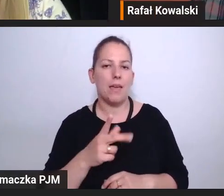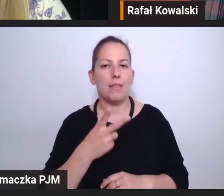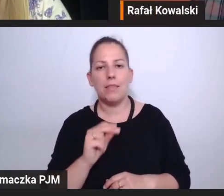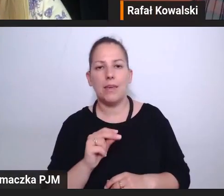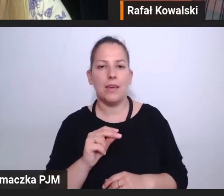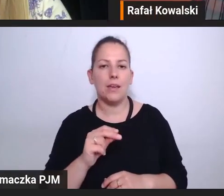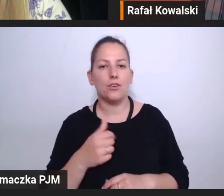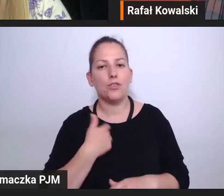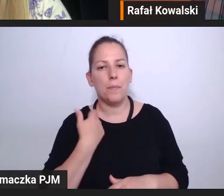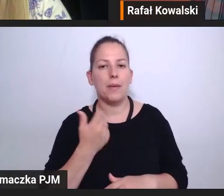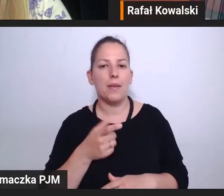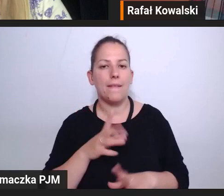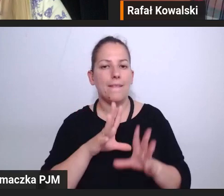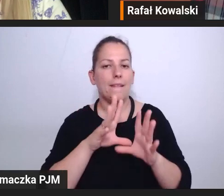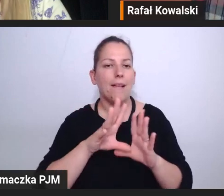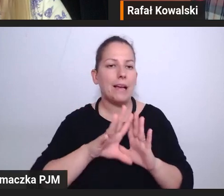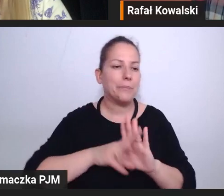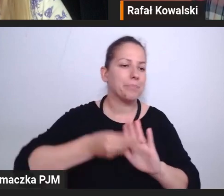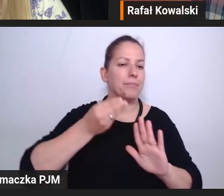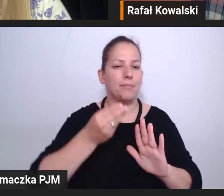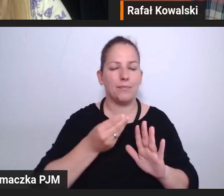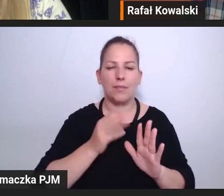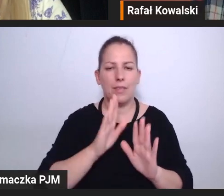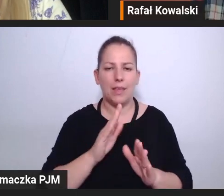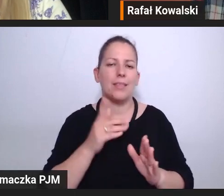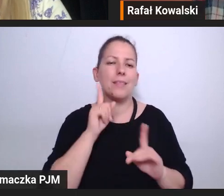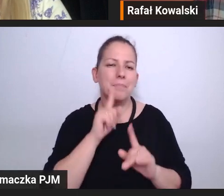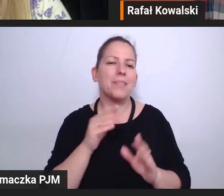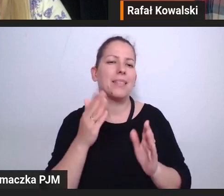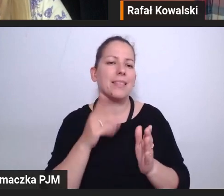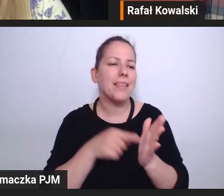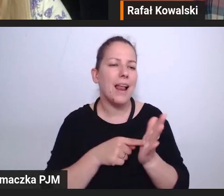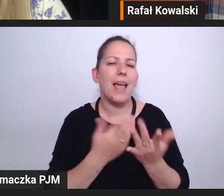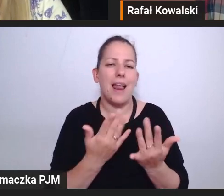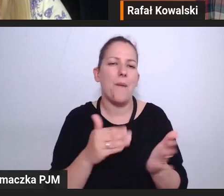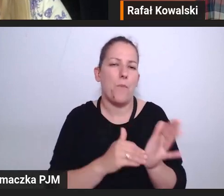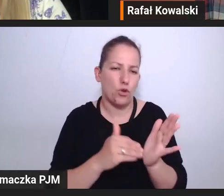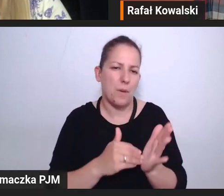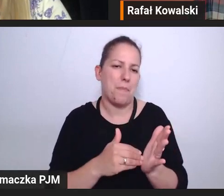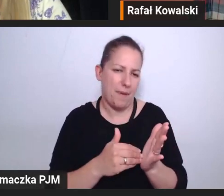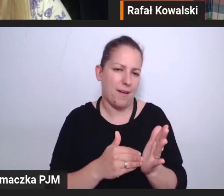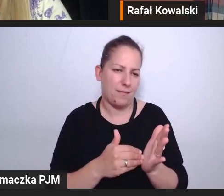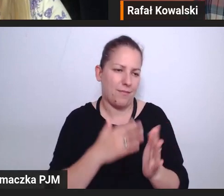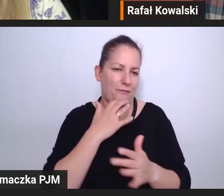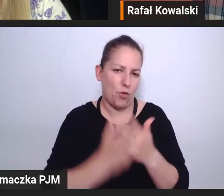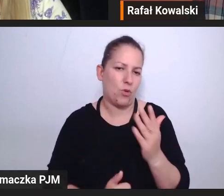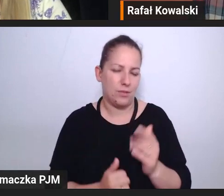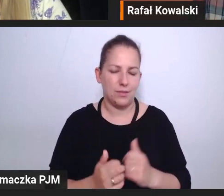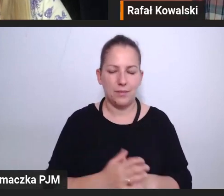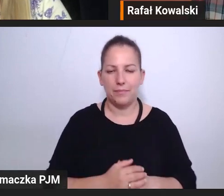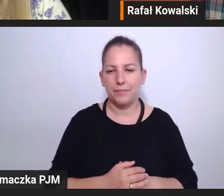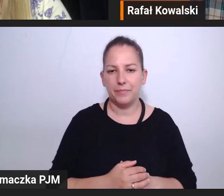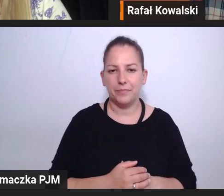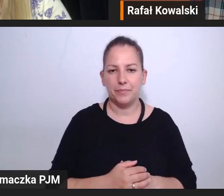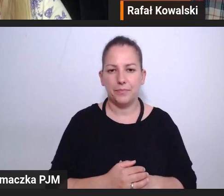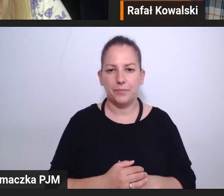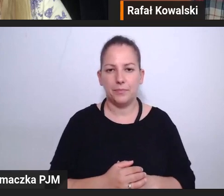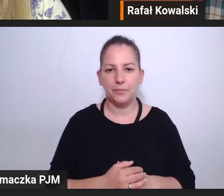prostu wybrać te wszystkie, tylko bierzemy tyle, ile jest potrzeba. To tak sobie też powiedzmy, że tak warto na to